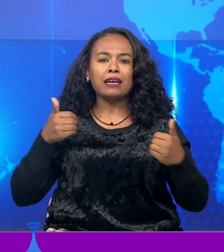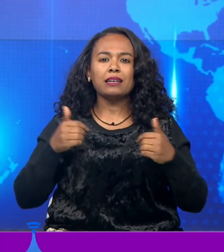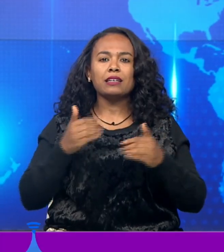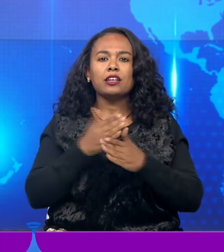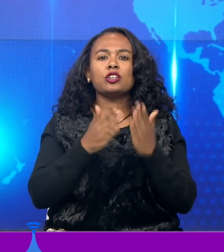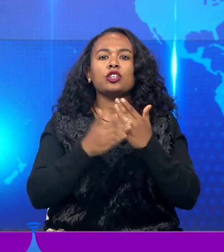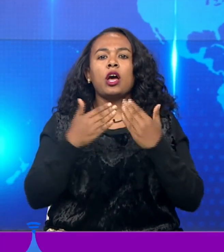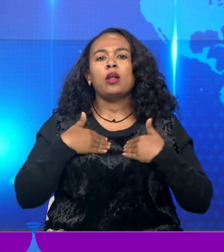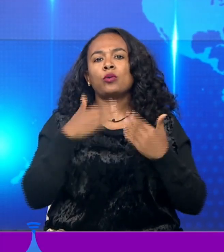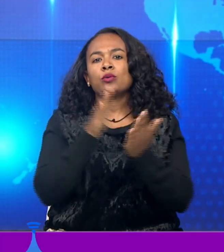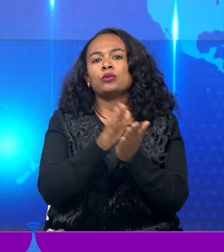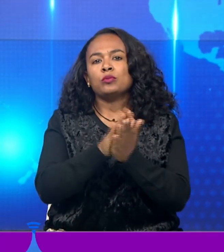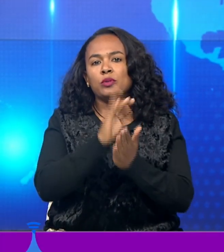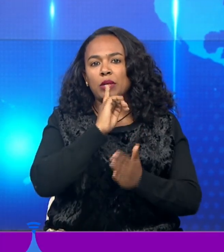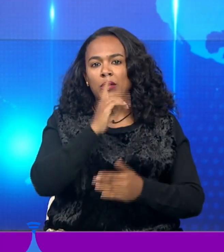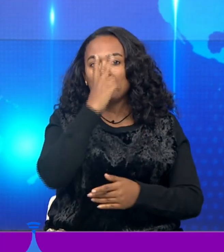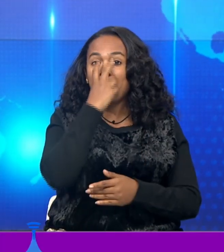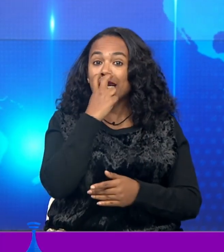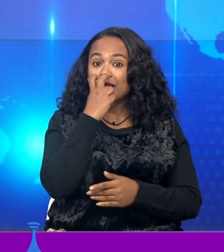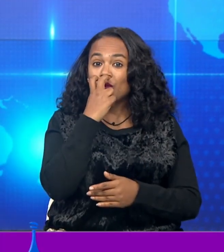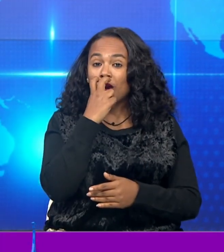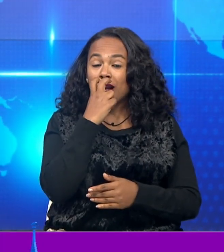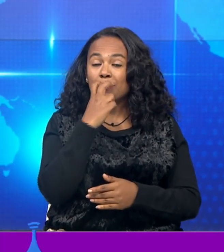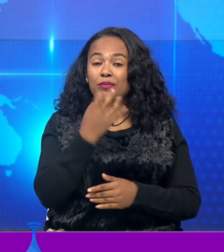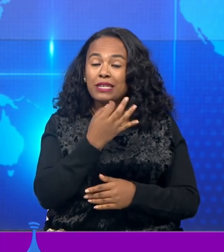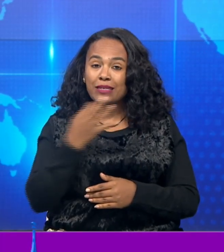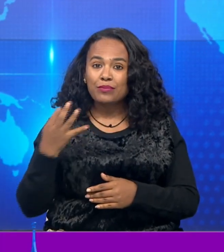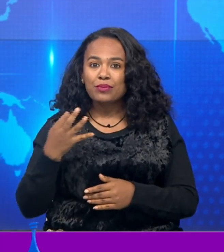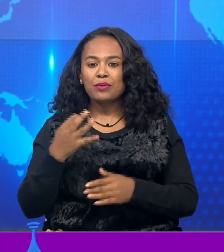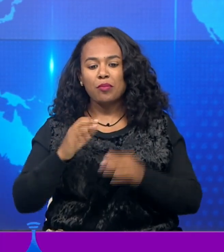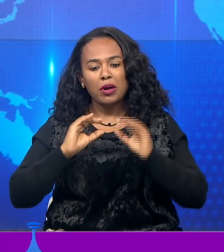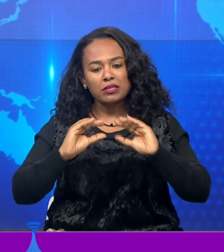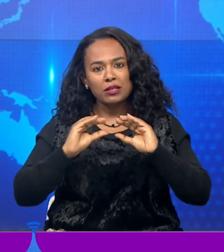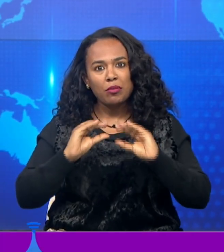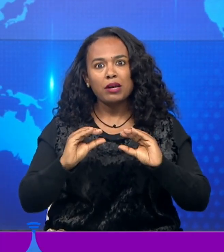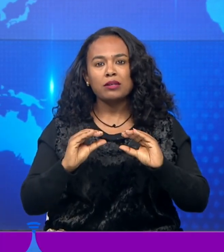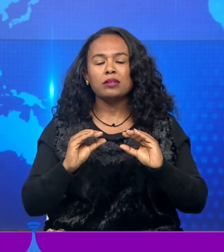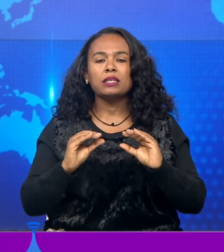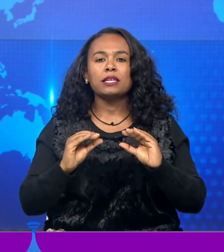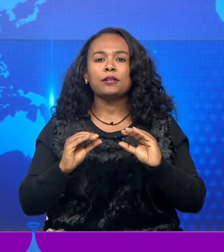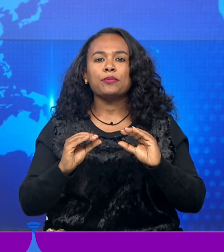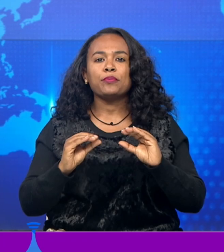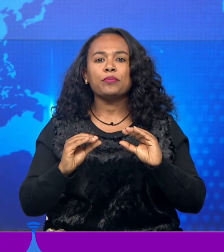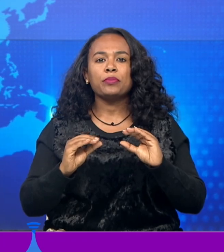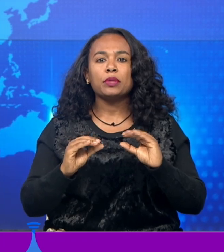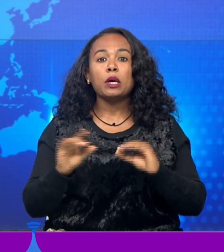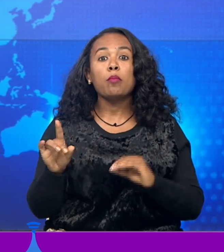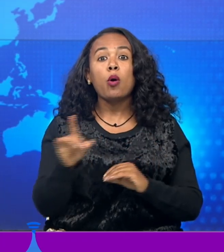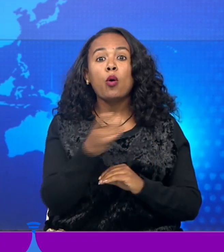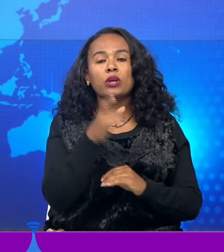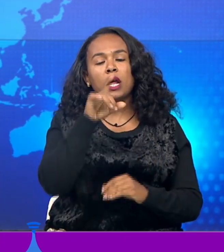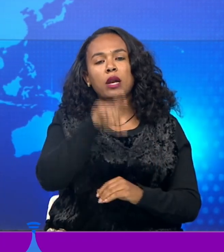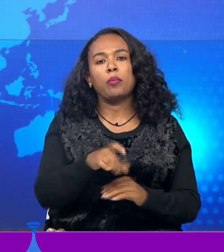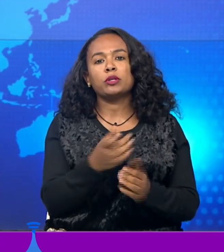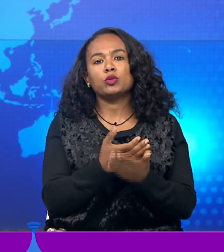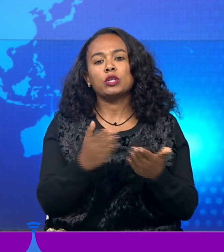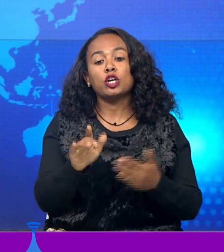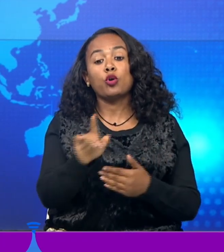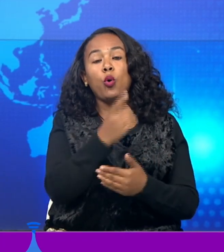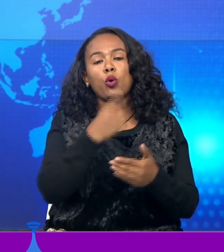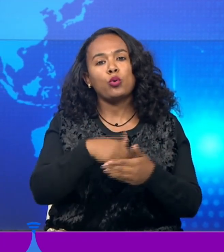ነው። አይነ ስውራንን በደንብ ማስተማር መሆን ያለባቸውን ነገር ሆነው